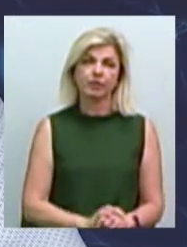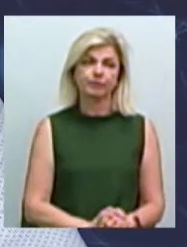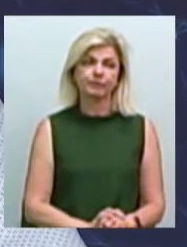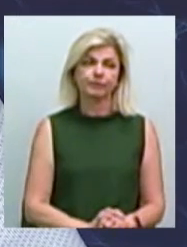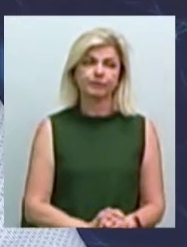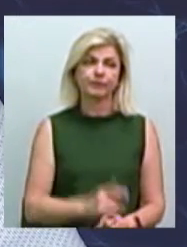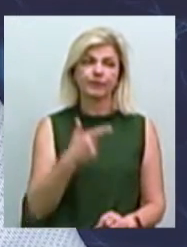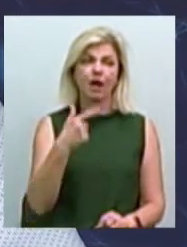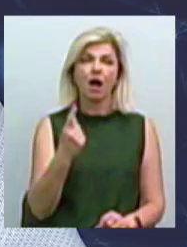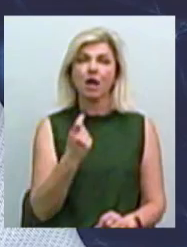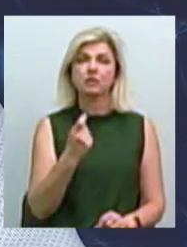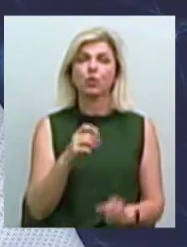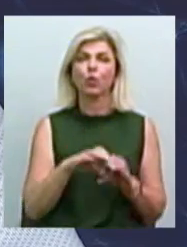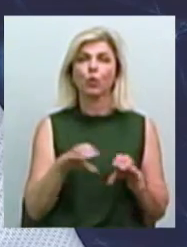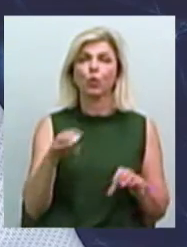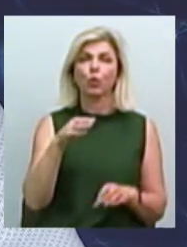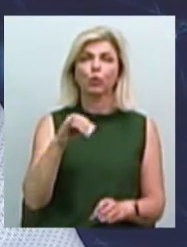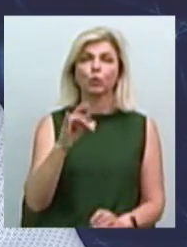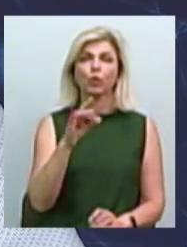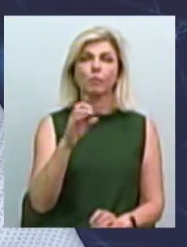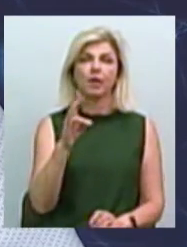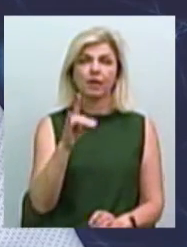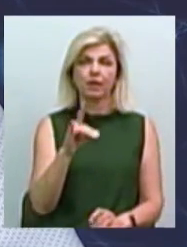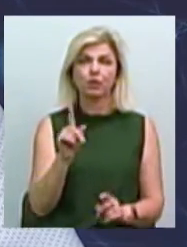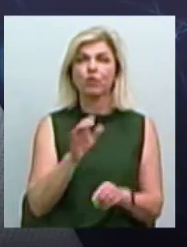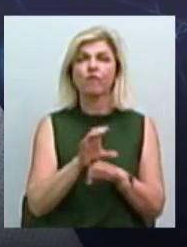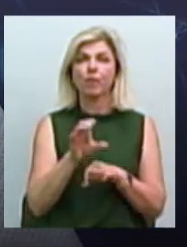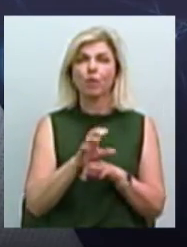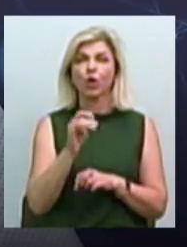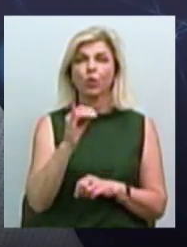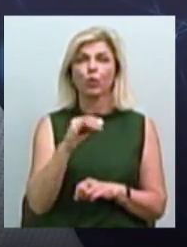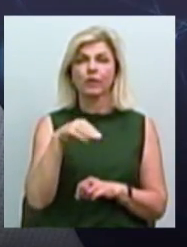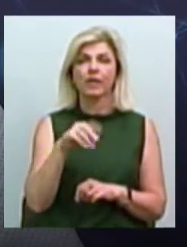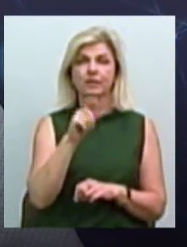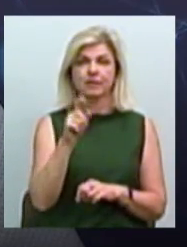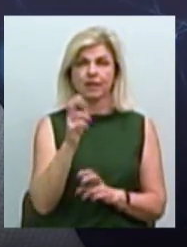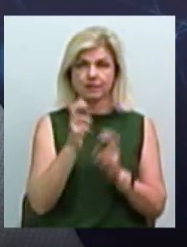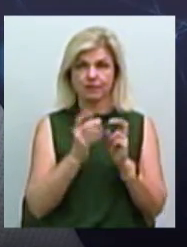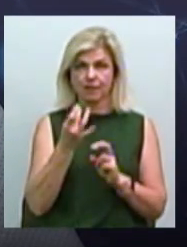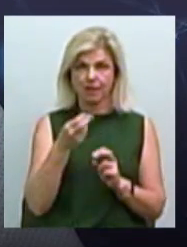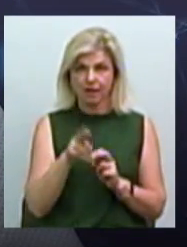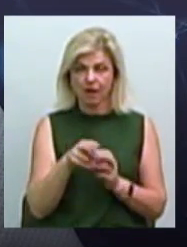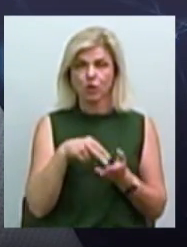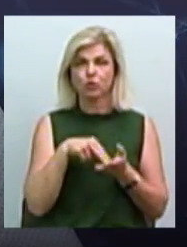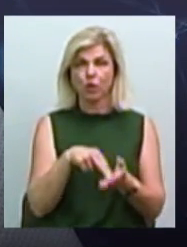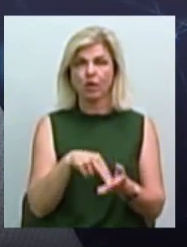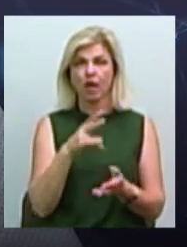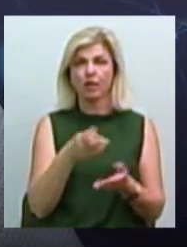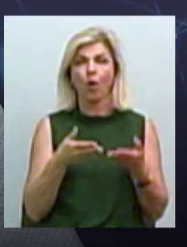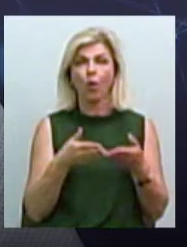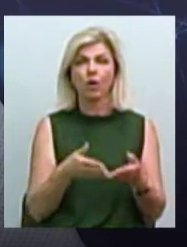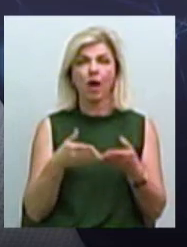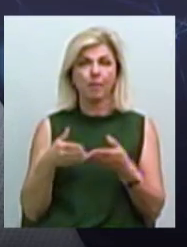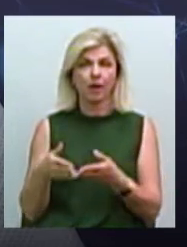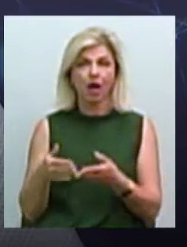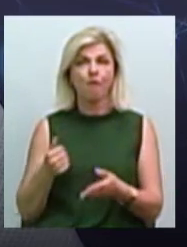Газотурбінні двигателі, які производять ЮТЗ «Заря», стоять на кораблях, тобто це